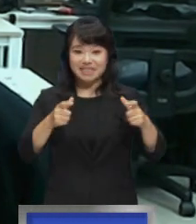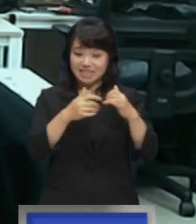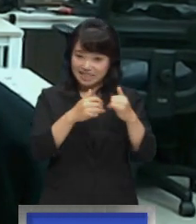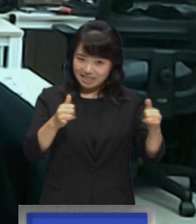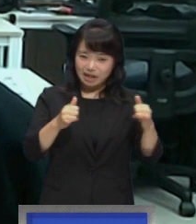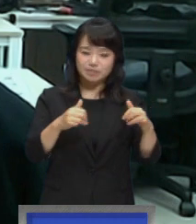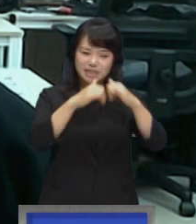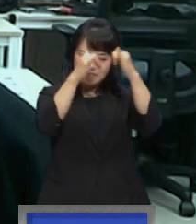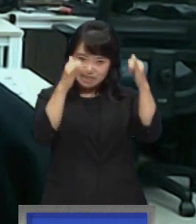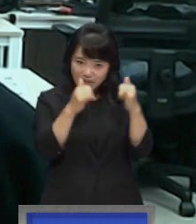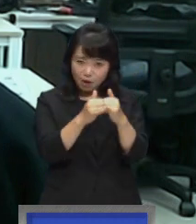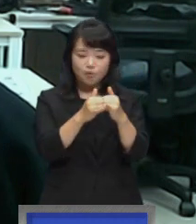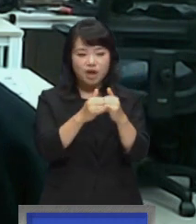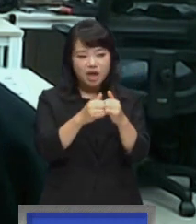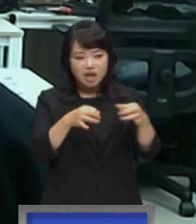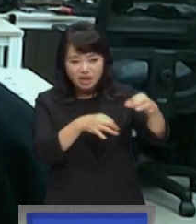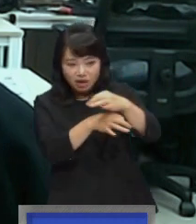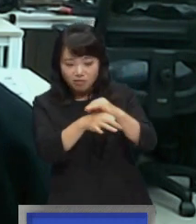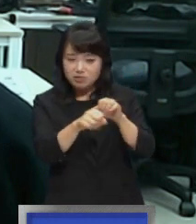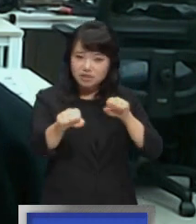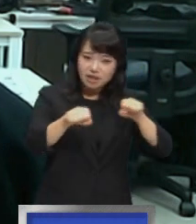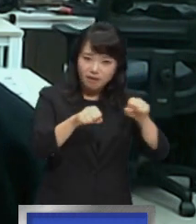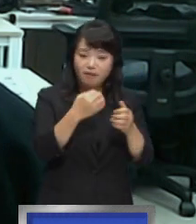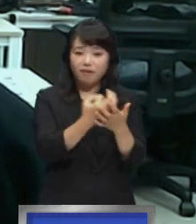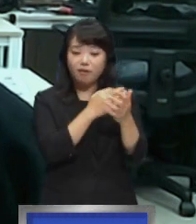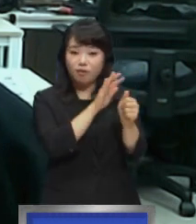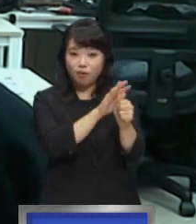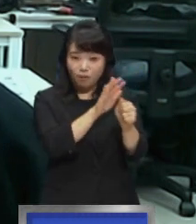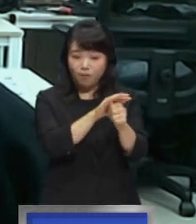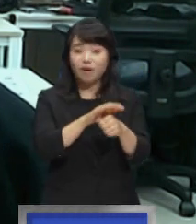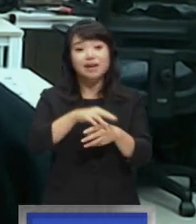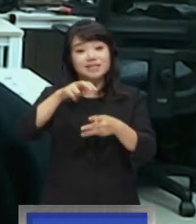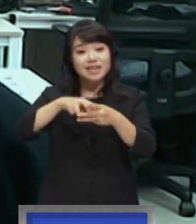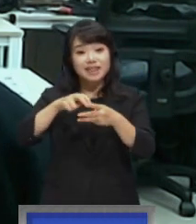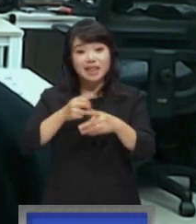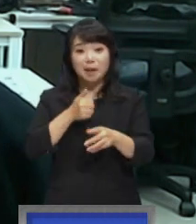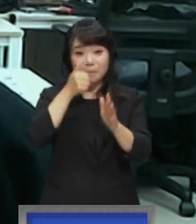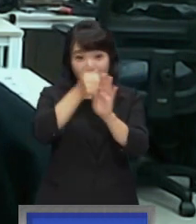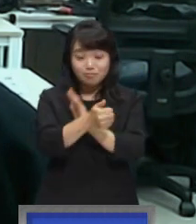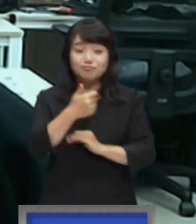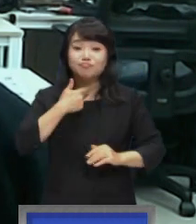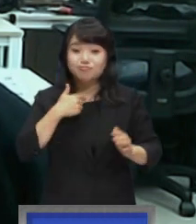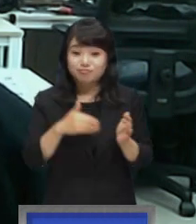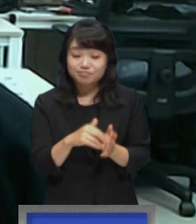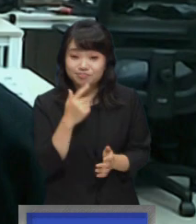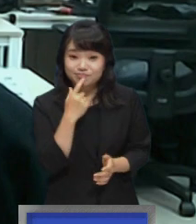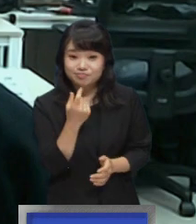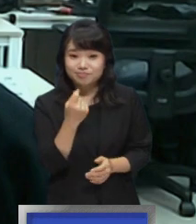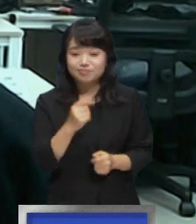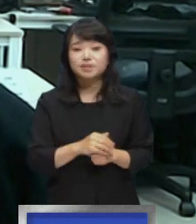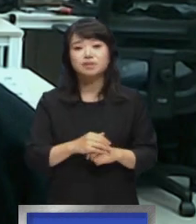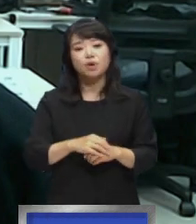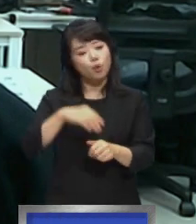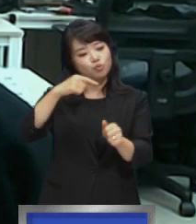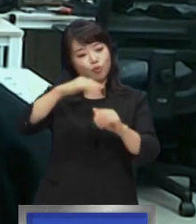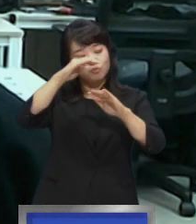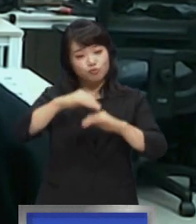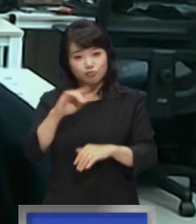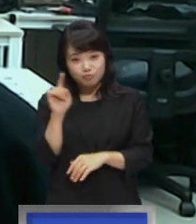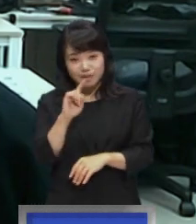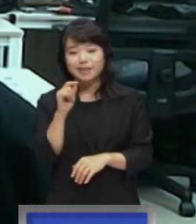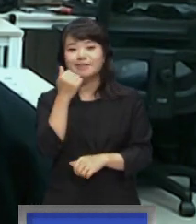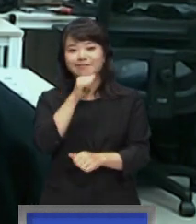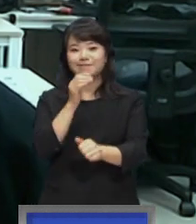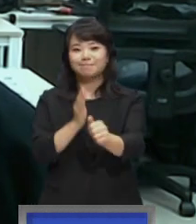주민들의 사회적 경제 활동을 지원하는 동대문구 사회적 경제지원센터를 다녀오셨다고 들었습니다. 우선 어떤 교육이 진행되고